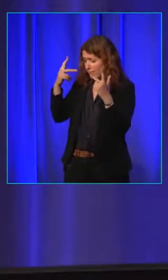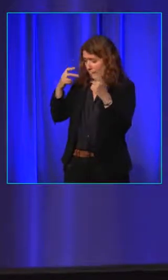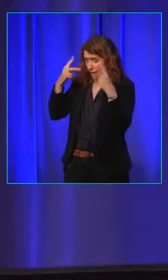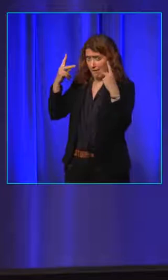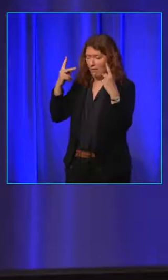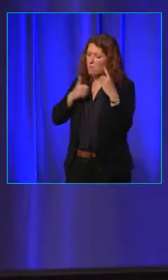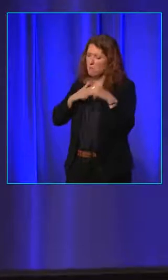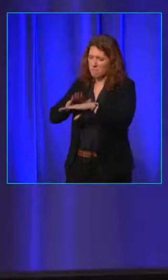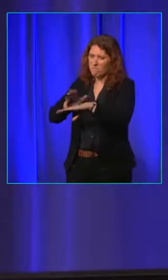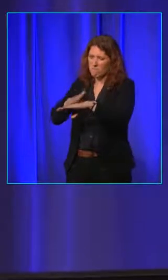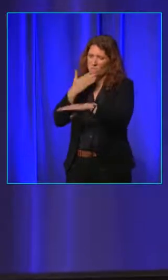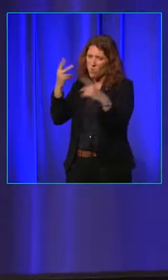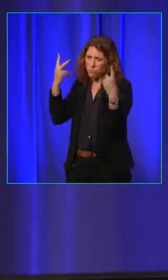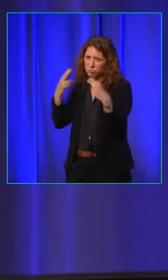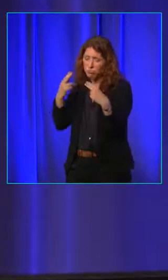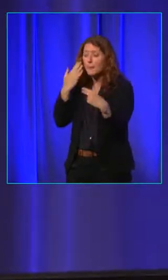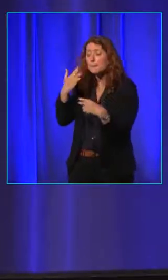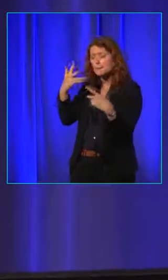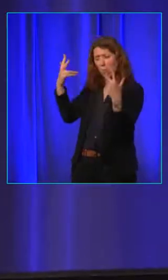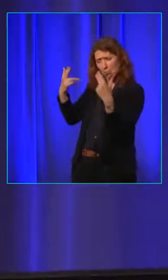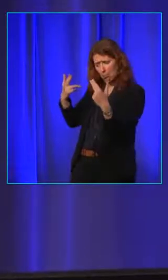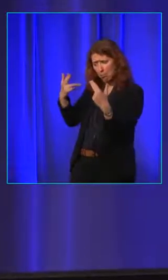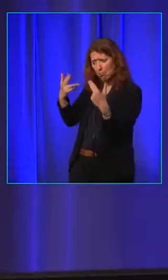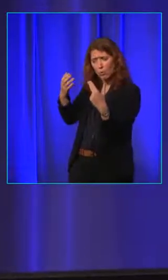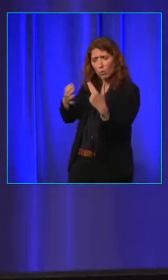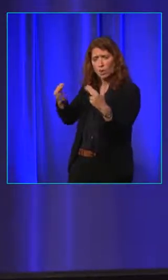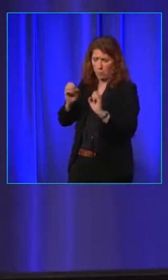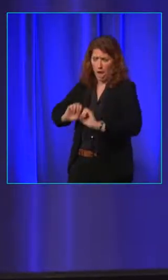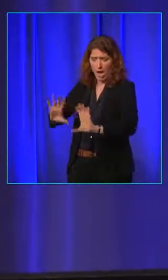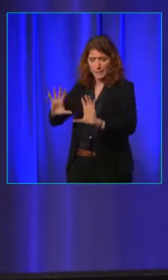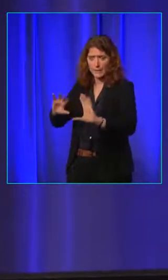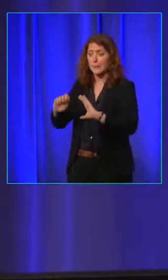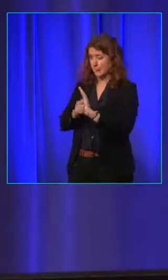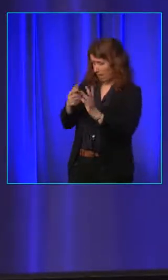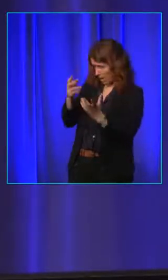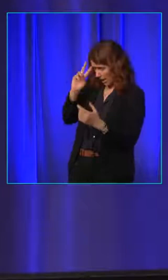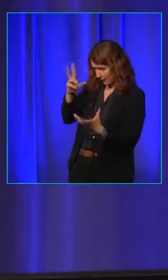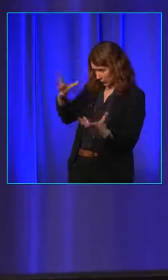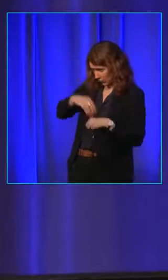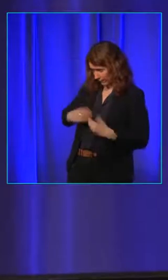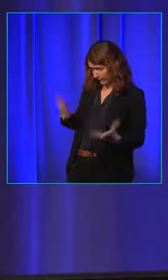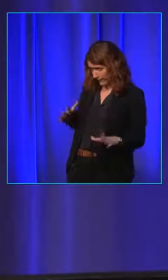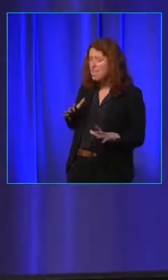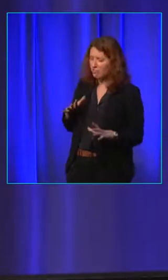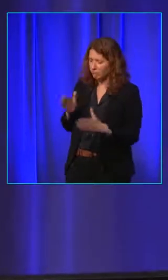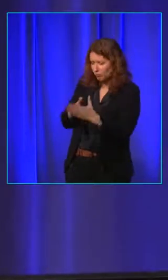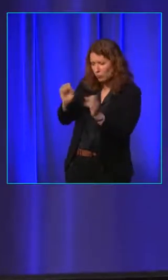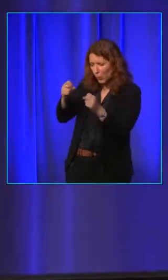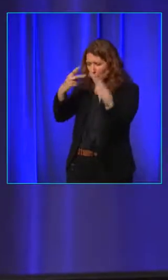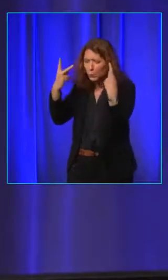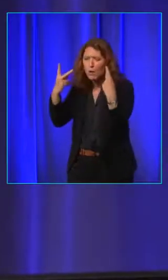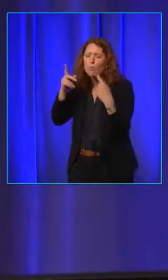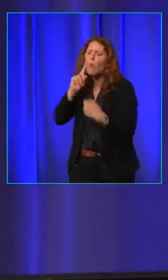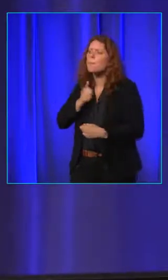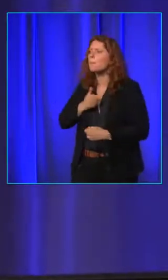yeux. Et quand c'est rodé, je leur demande d'ouvrir les yeux. Parce que je ne demande pas au sportif d'être